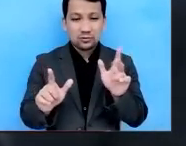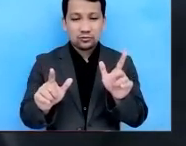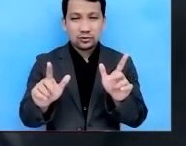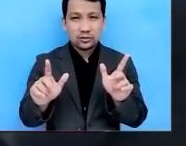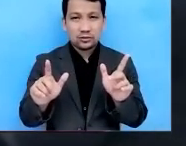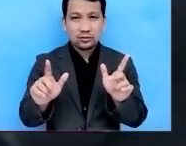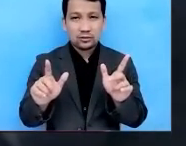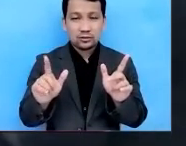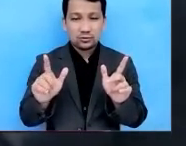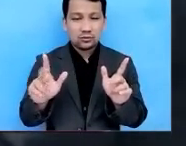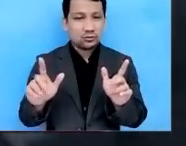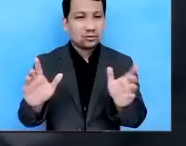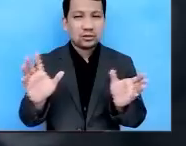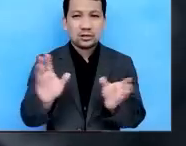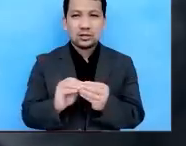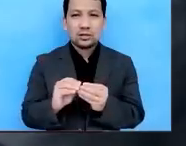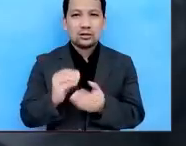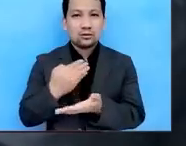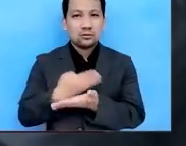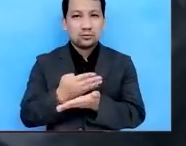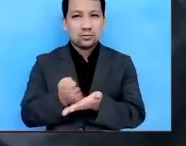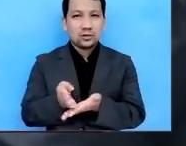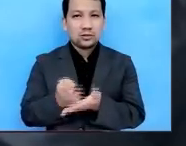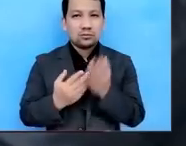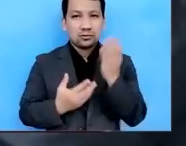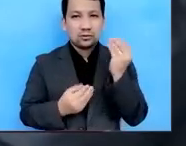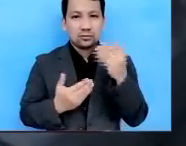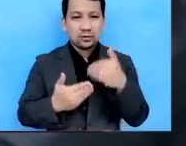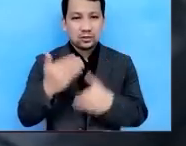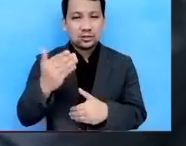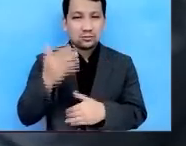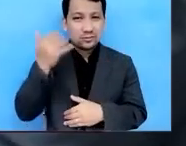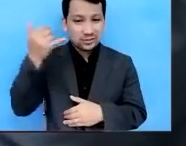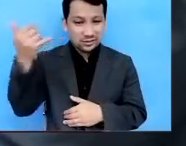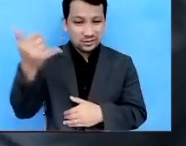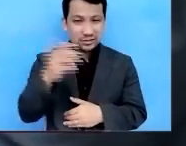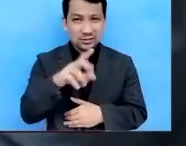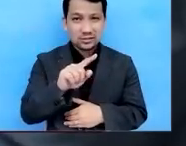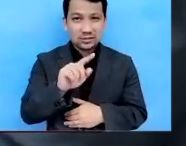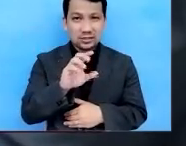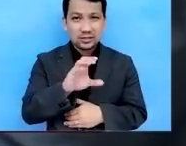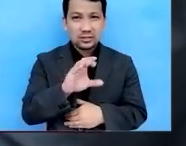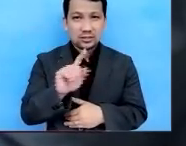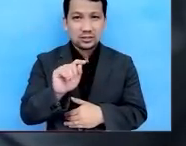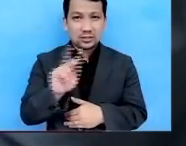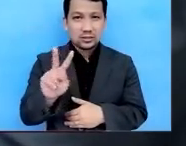2023, we have no funds for the upgrading of CCTV. Precisely,